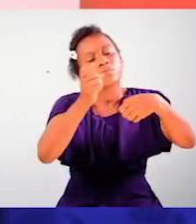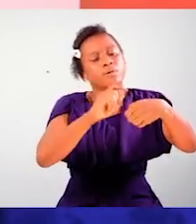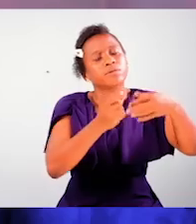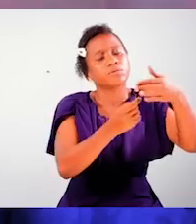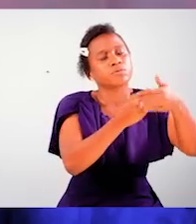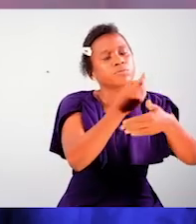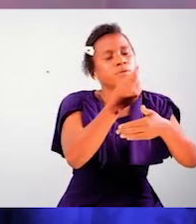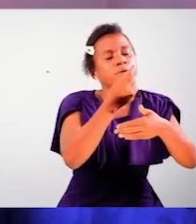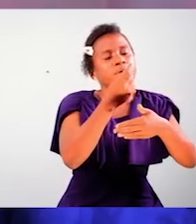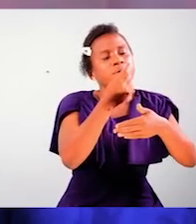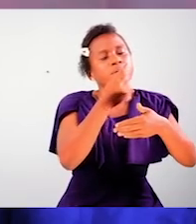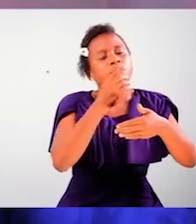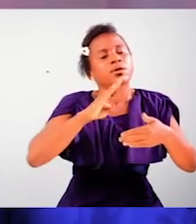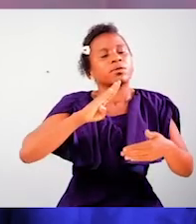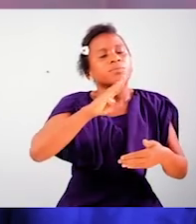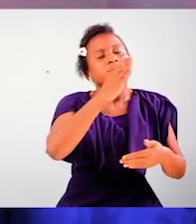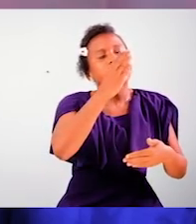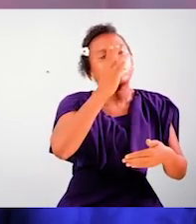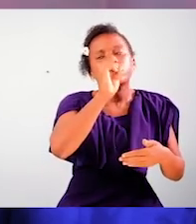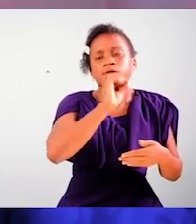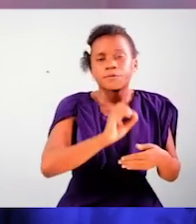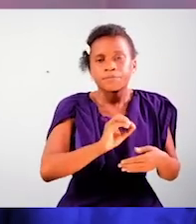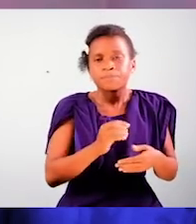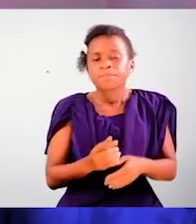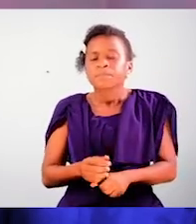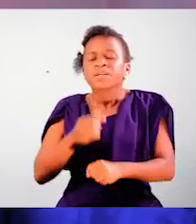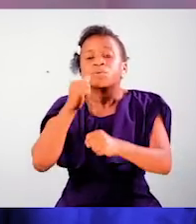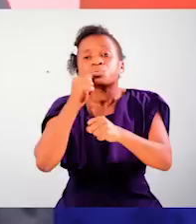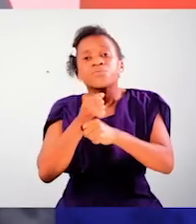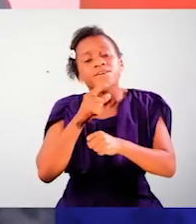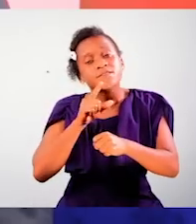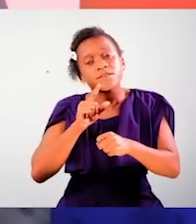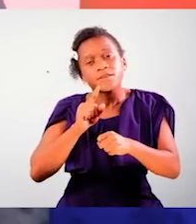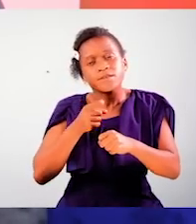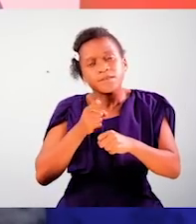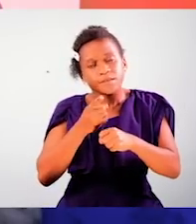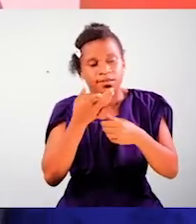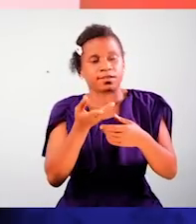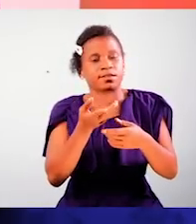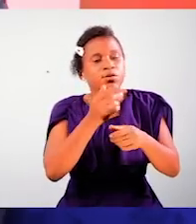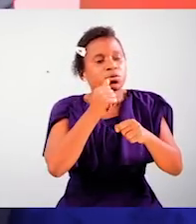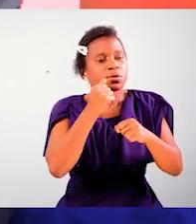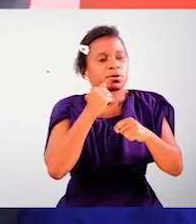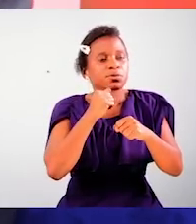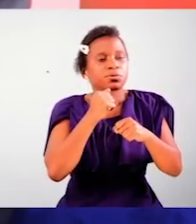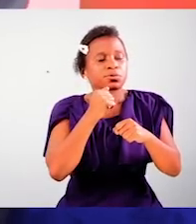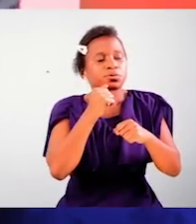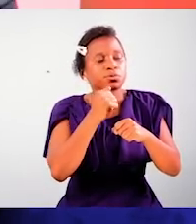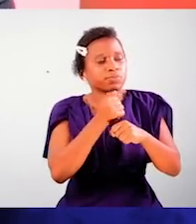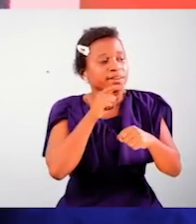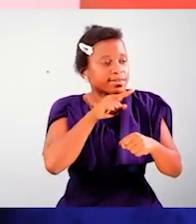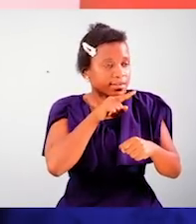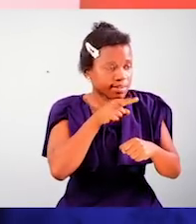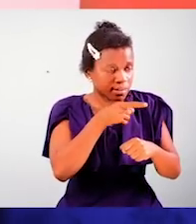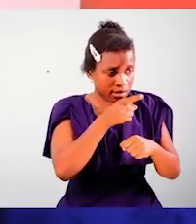Tunafanyeje kuondokana na haya yote? Nadhani niandalie jibu nikirejea kwako. Ndugu yangu Kapongo. Bante ameongea yake